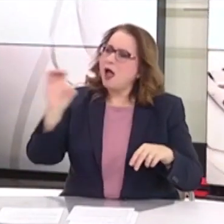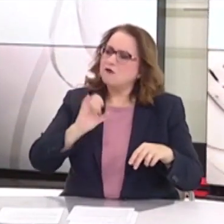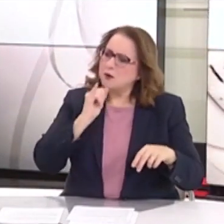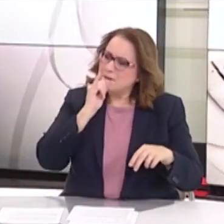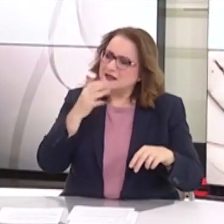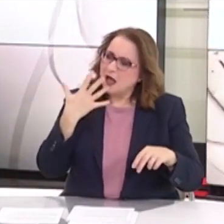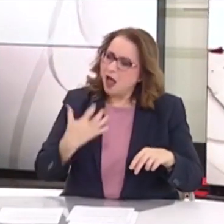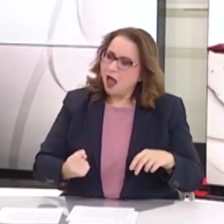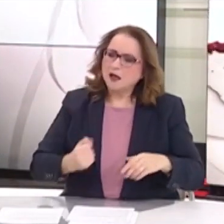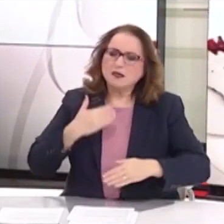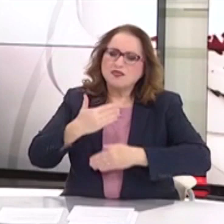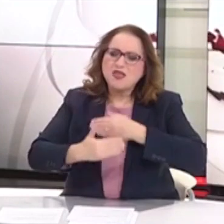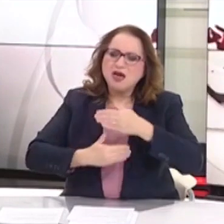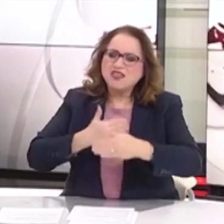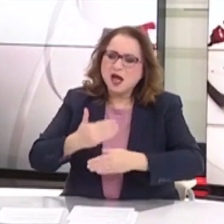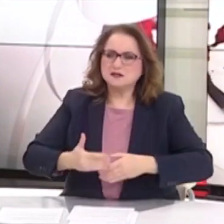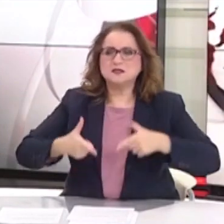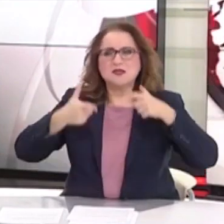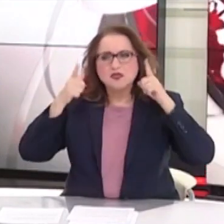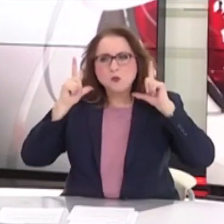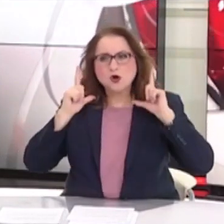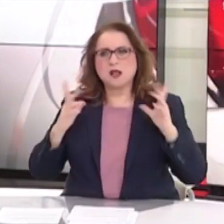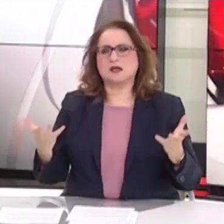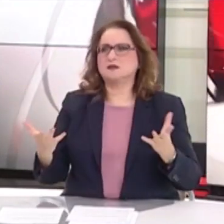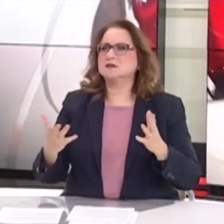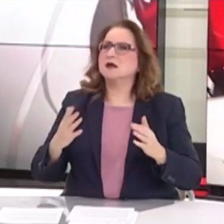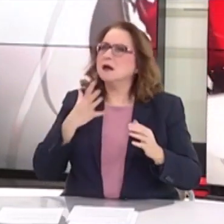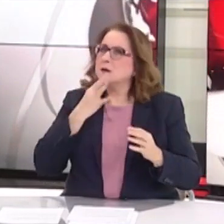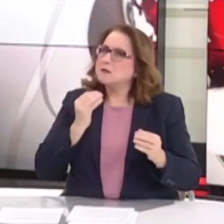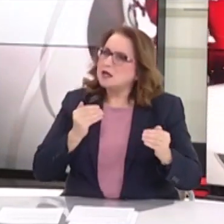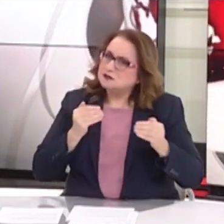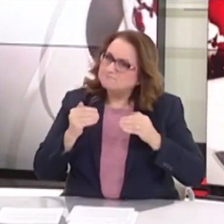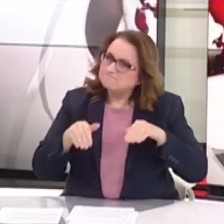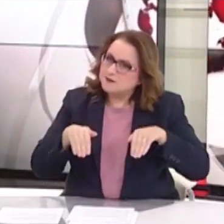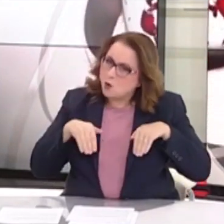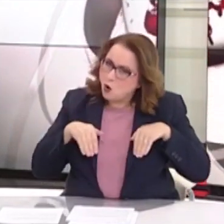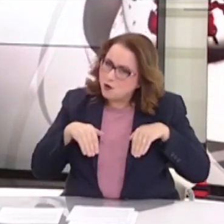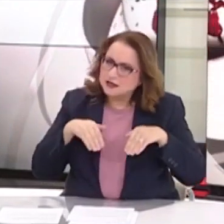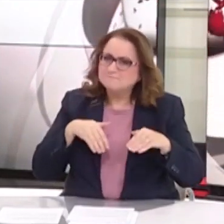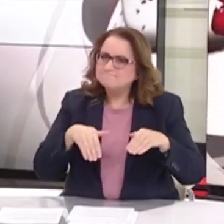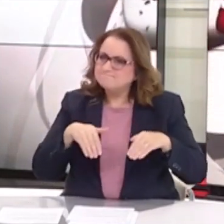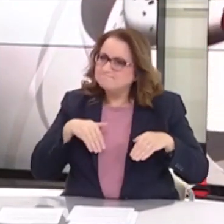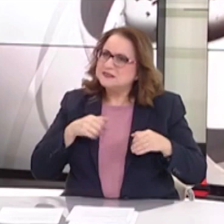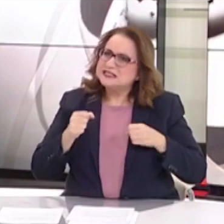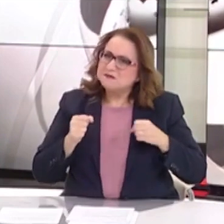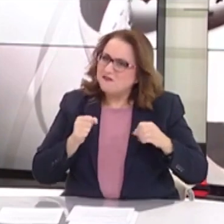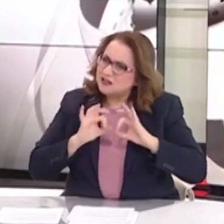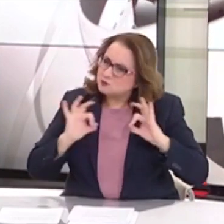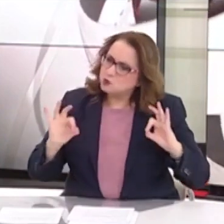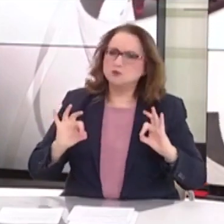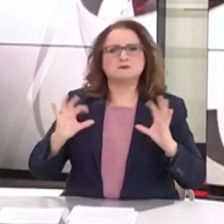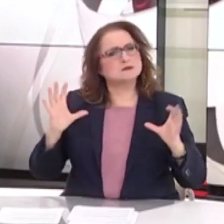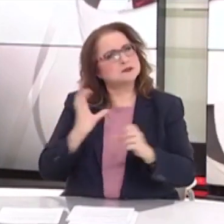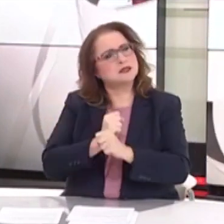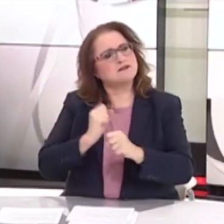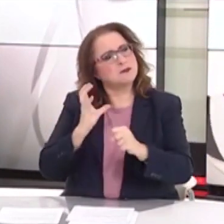ακολουθεί, μέσα από συνθέσεις και συμβιβασμούς, λύσεις για να ξεπεράσουμε τις προκλήσεις. Και